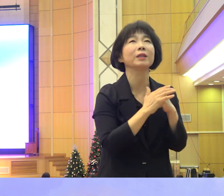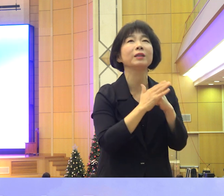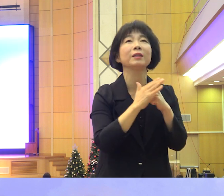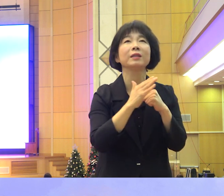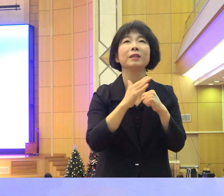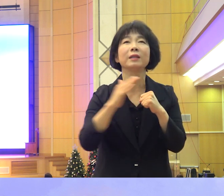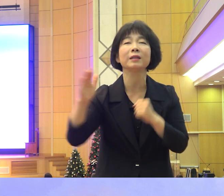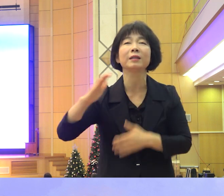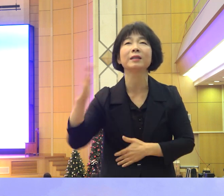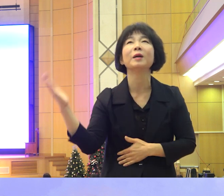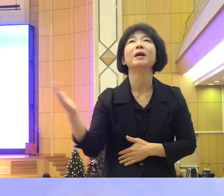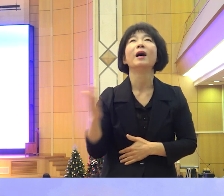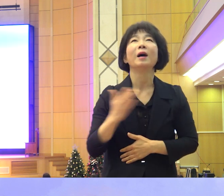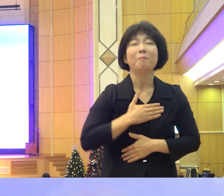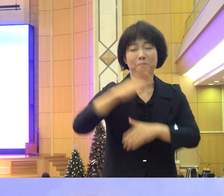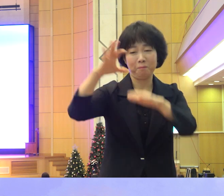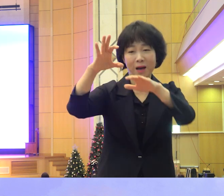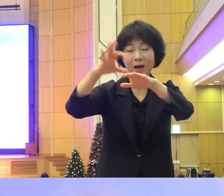경배하오니